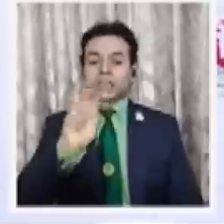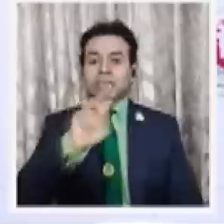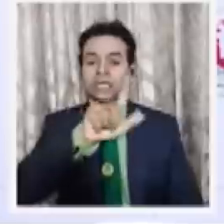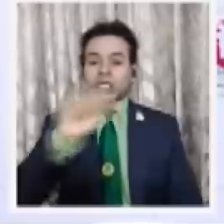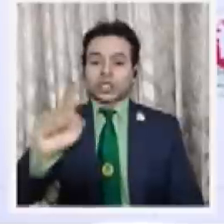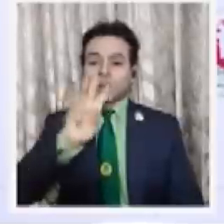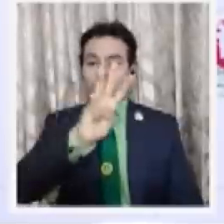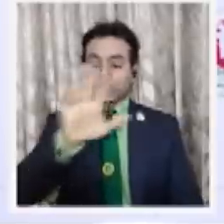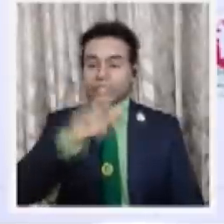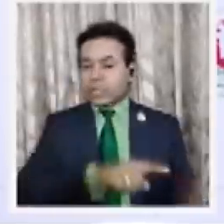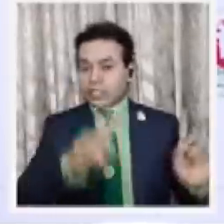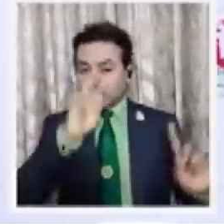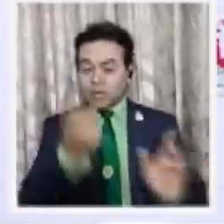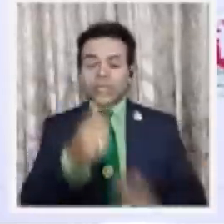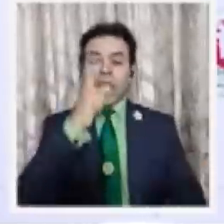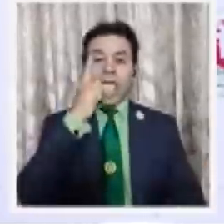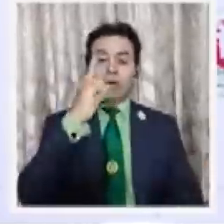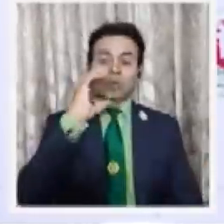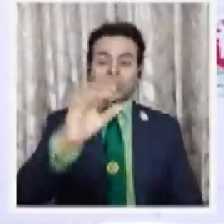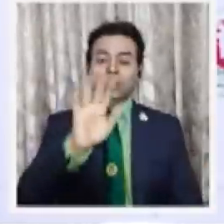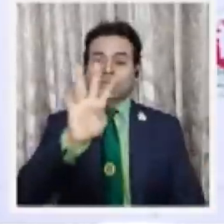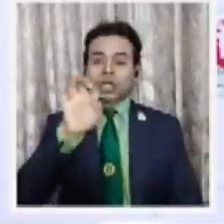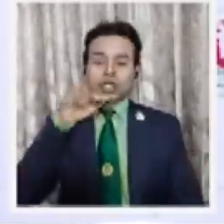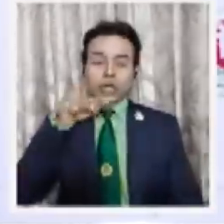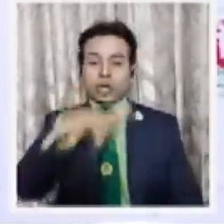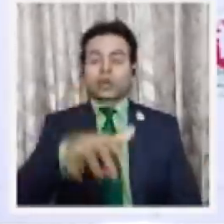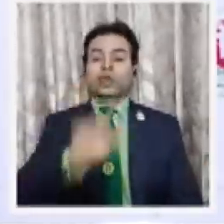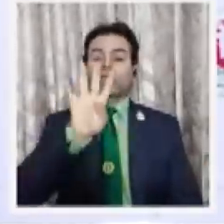33,543 জন। বিশ্বে 24 ঘন্টায় শনাক্ত হয়েছে